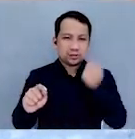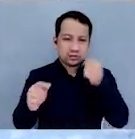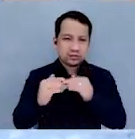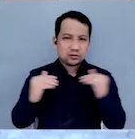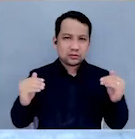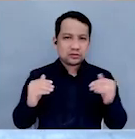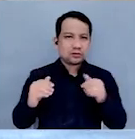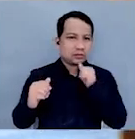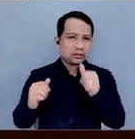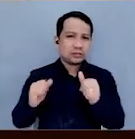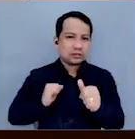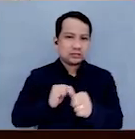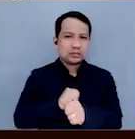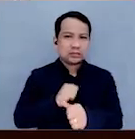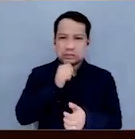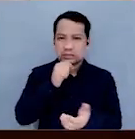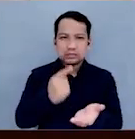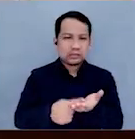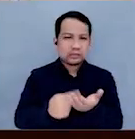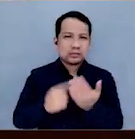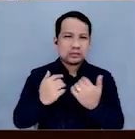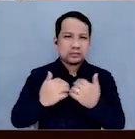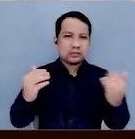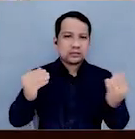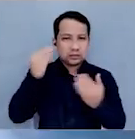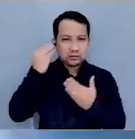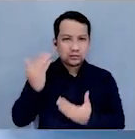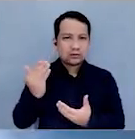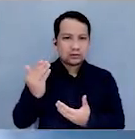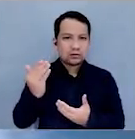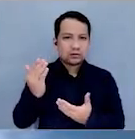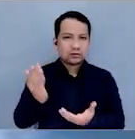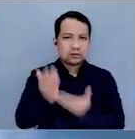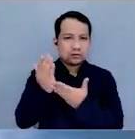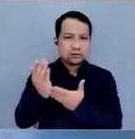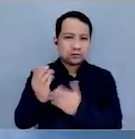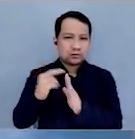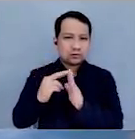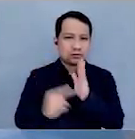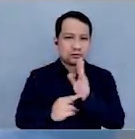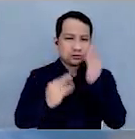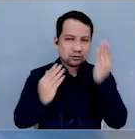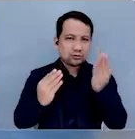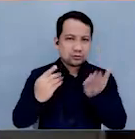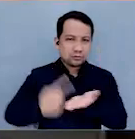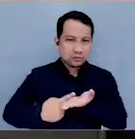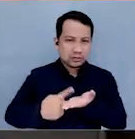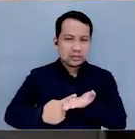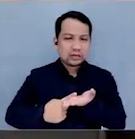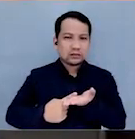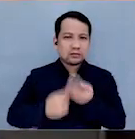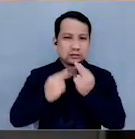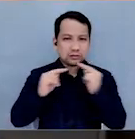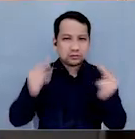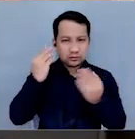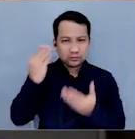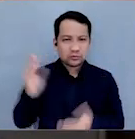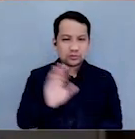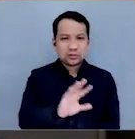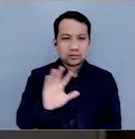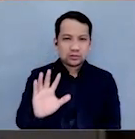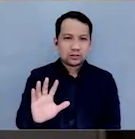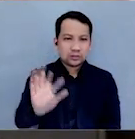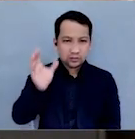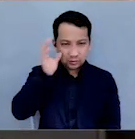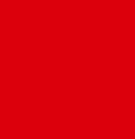ito pinagdedebatehan sa plenaryo at nirefer sa Committee on Rules para mapag-aralan pa. Nagbabalita mula sa frontline, Camille